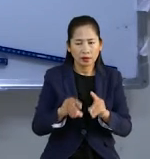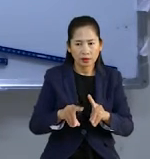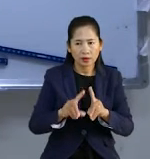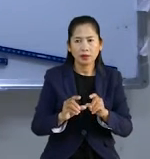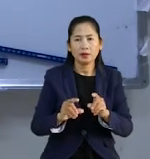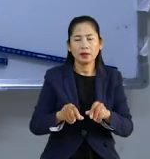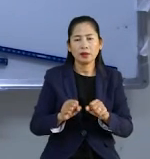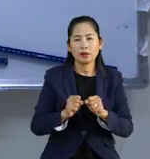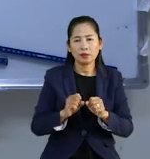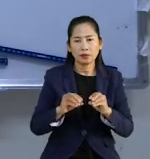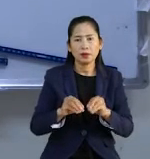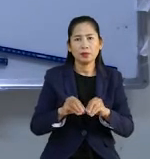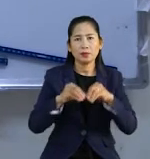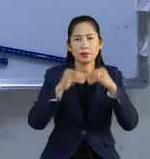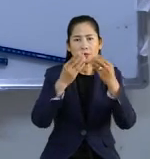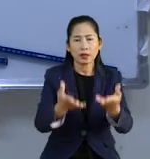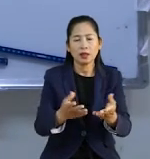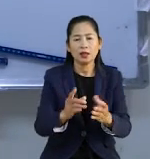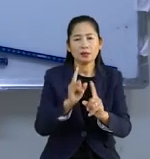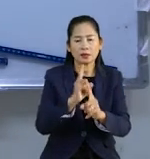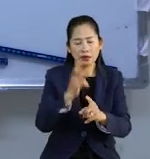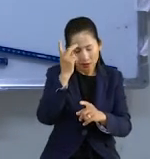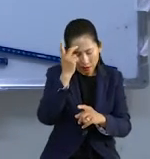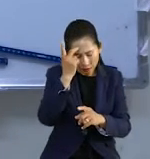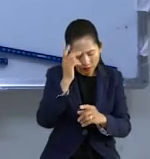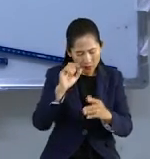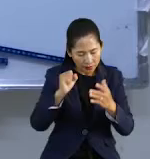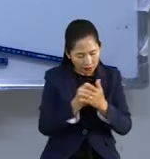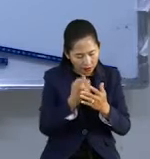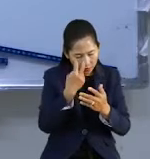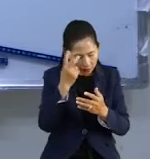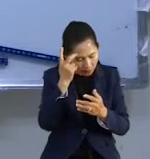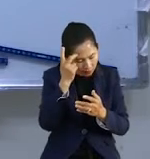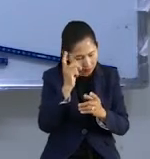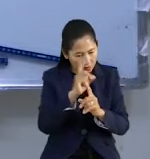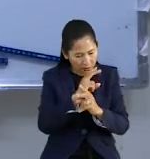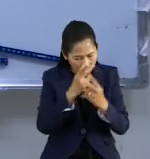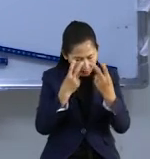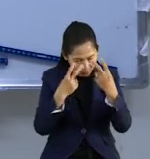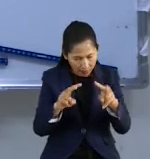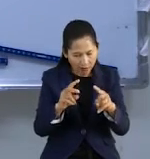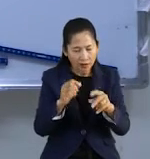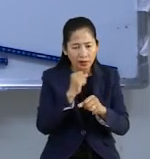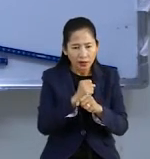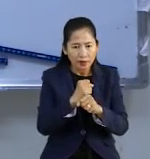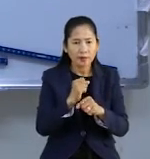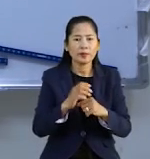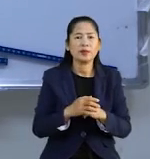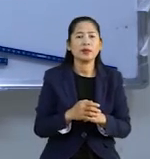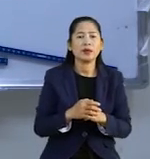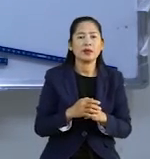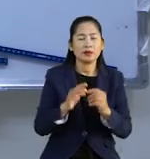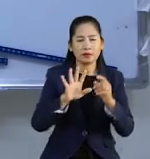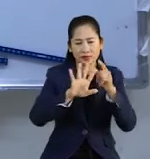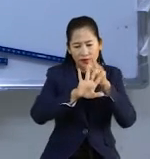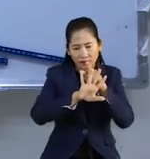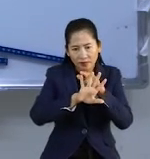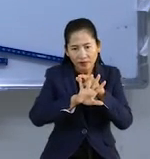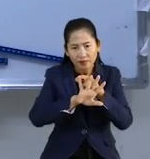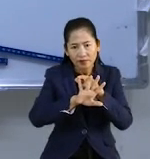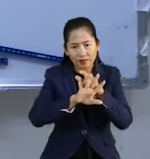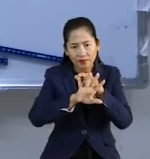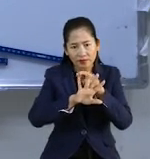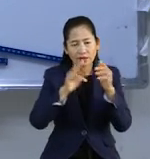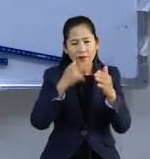การกึศบักโกนเจียมกึศเจียมสังเกตเจียมทั่วกิจการนะก่อนนะบาสัญญาผัดเลือคือเจียไ